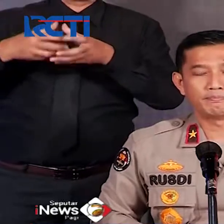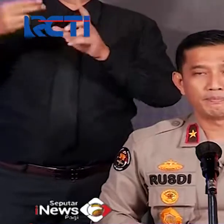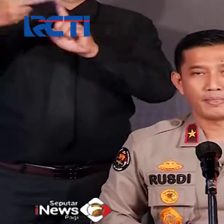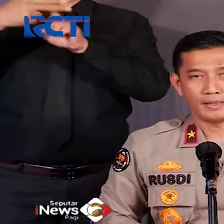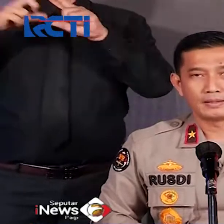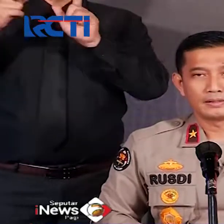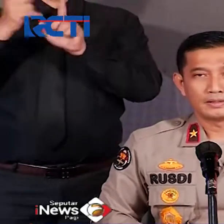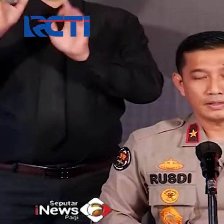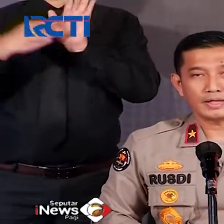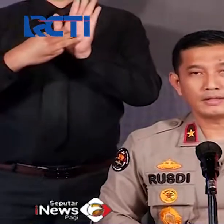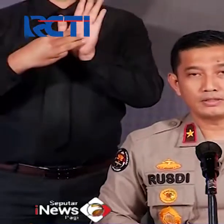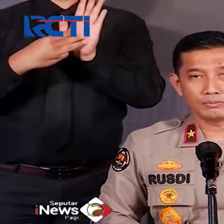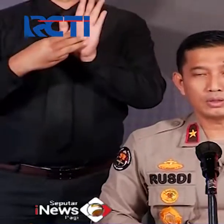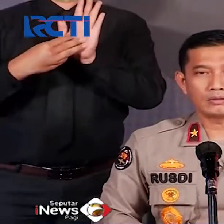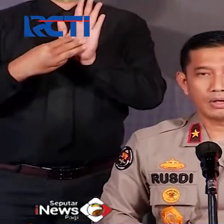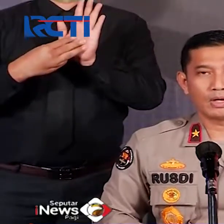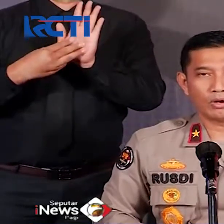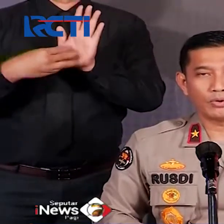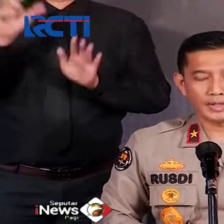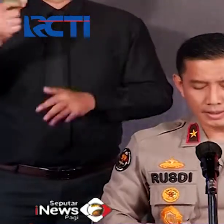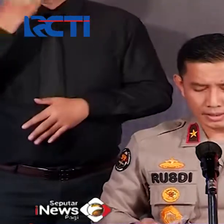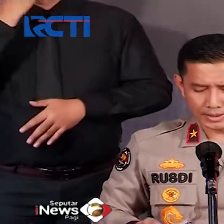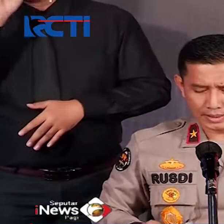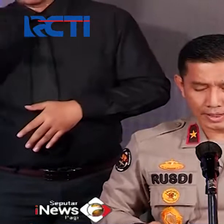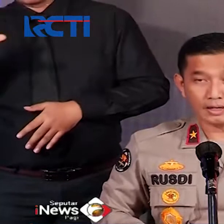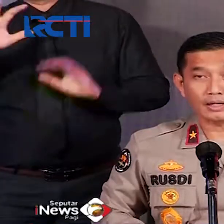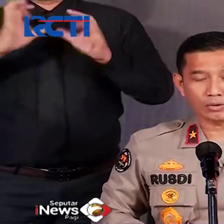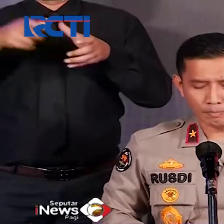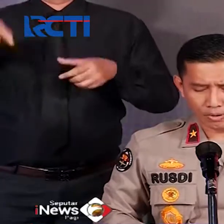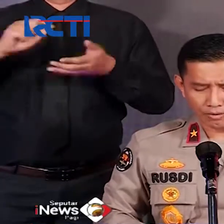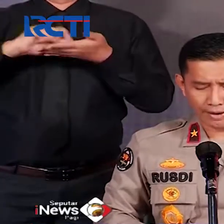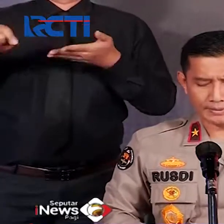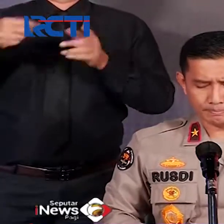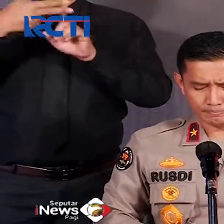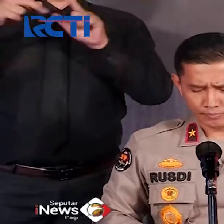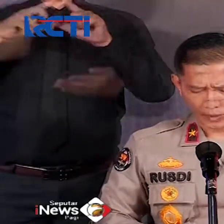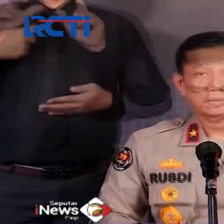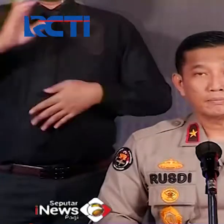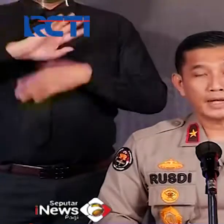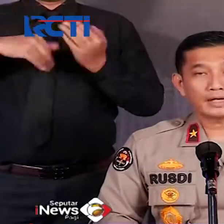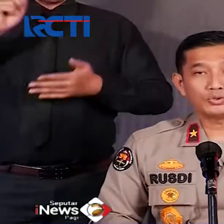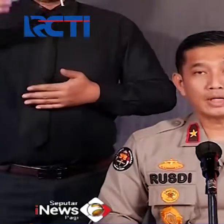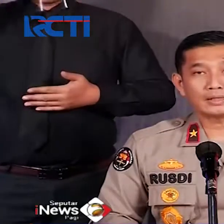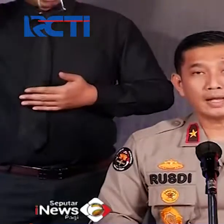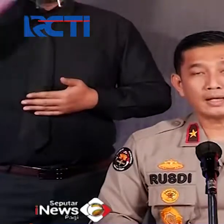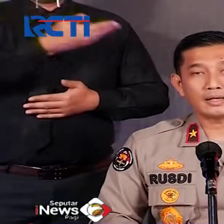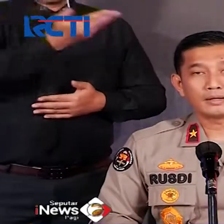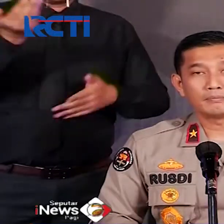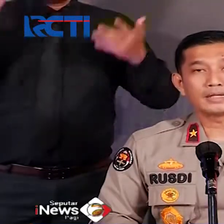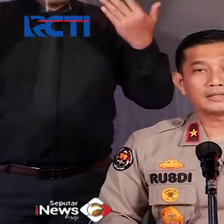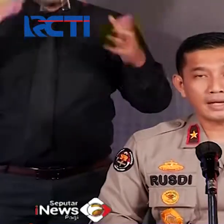Fahim. Sering disebut bahwa kelompok ini lebih dikenal dengan kelompok Fahim. Mereka juga